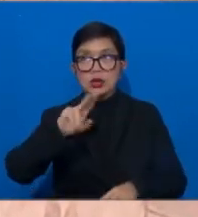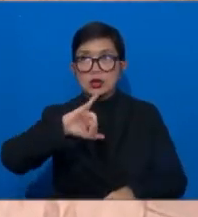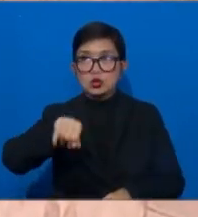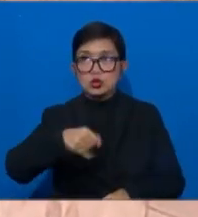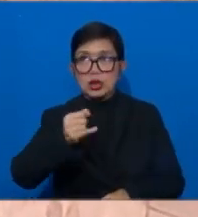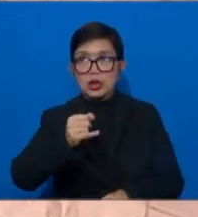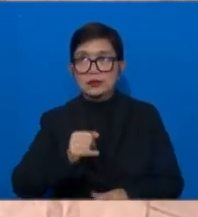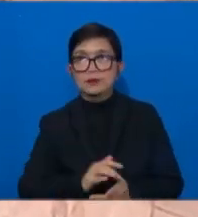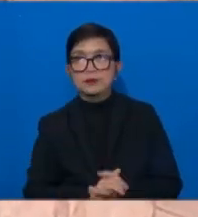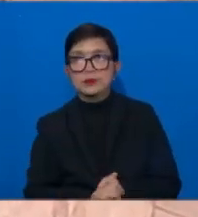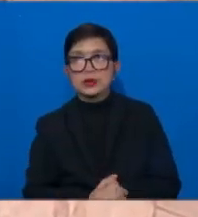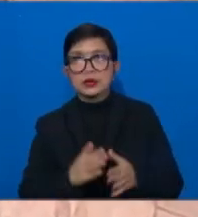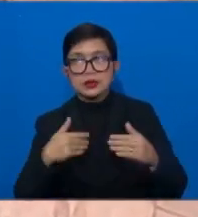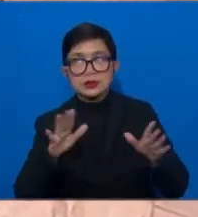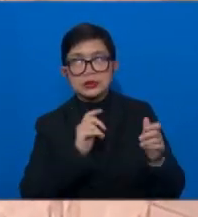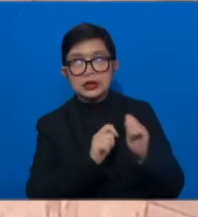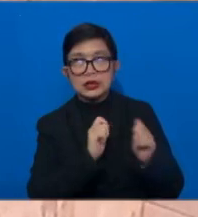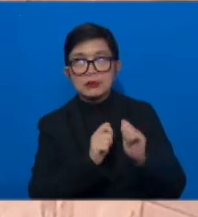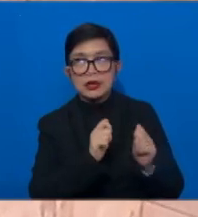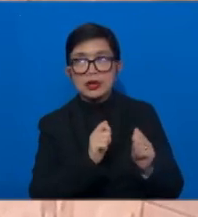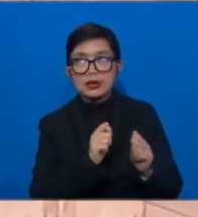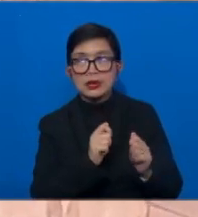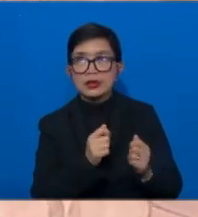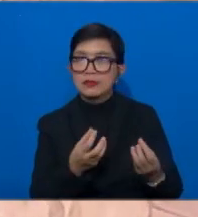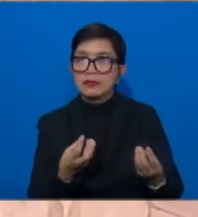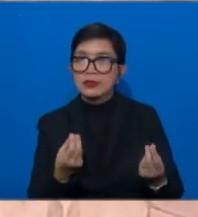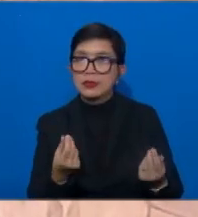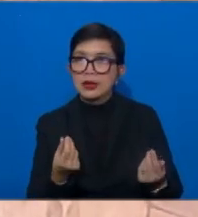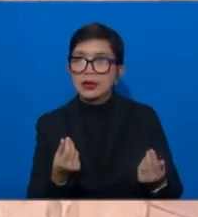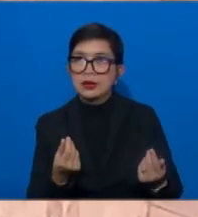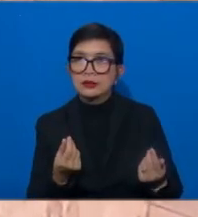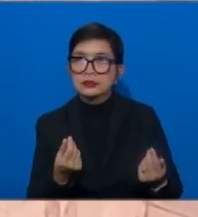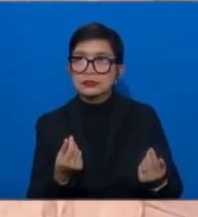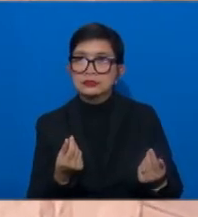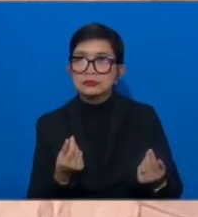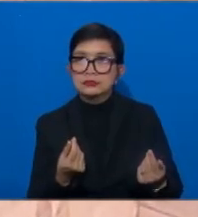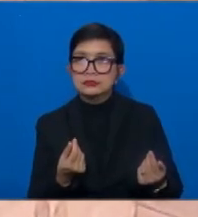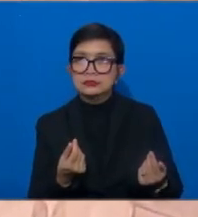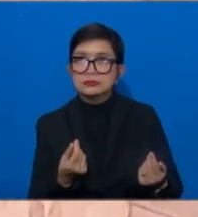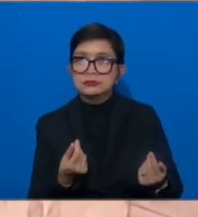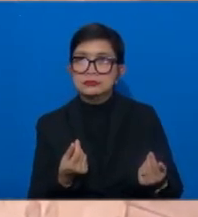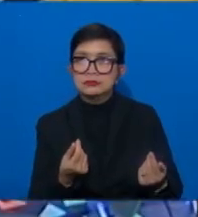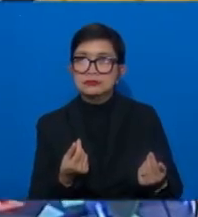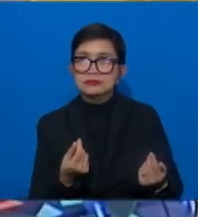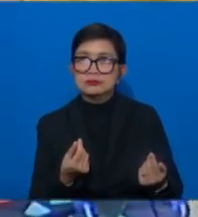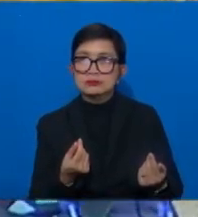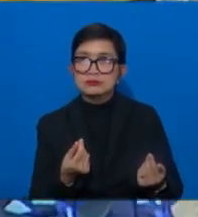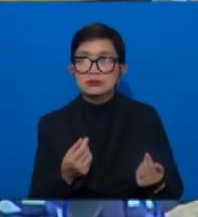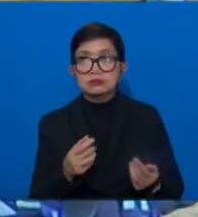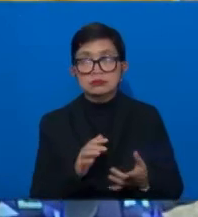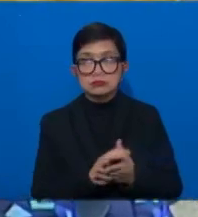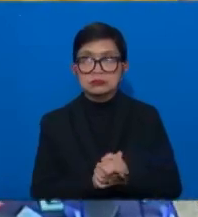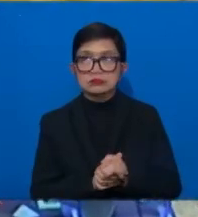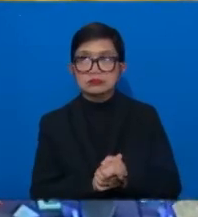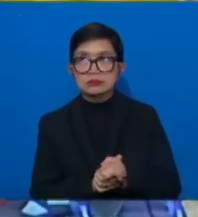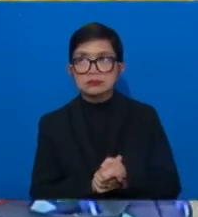setelah lebaran bisa dapat berapa? Ya kisaran 3,5. Tak hanya menetap